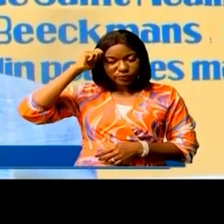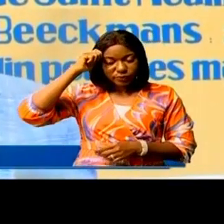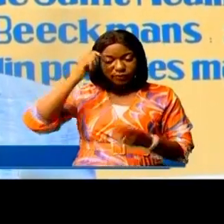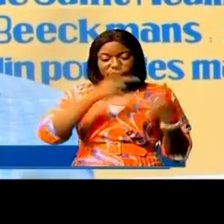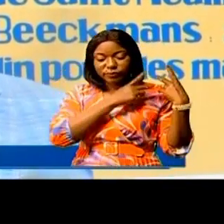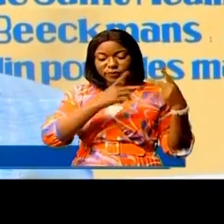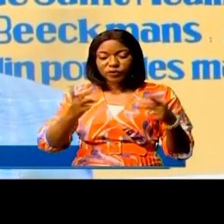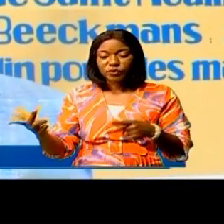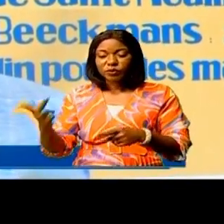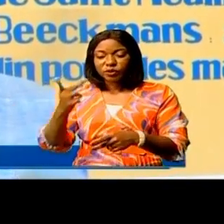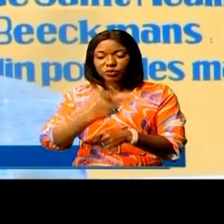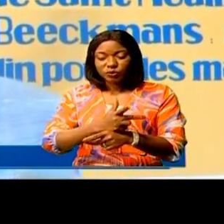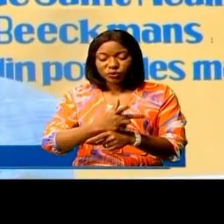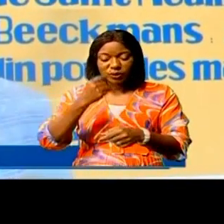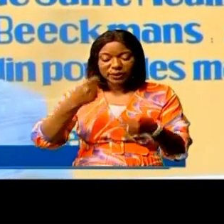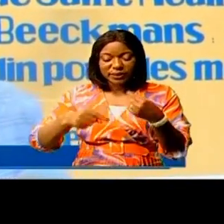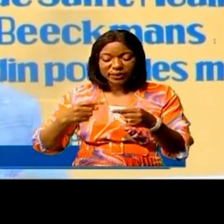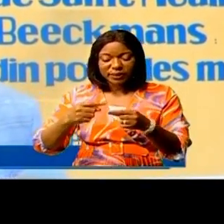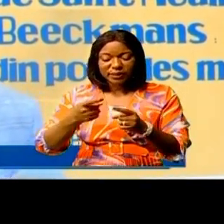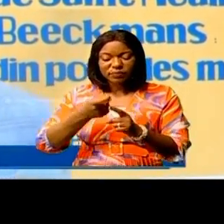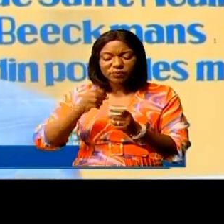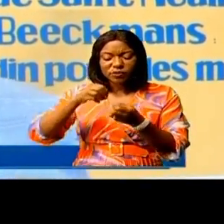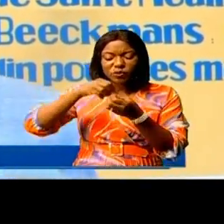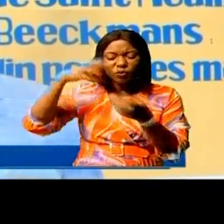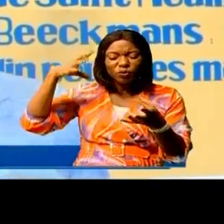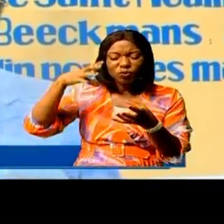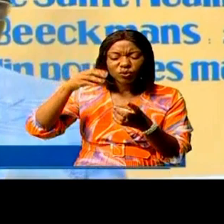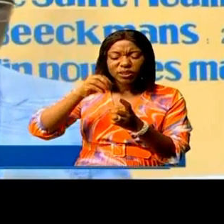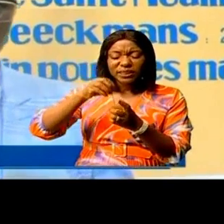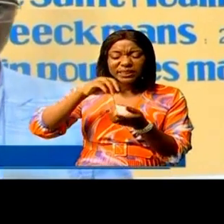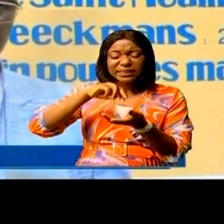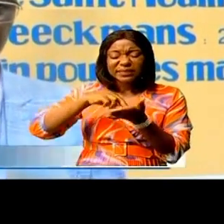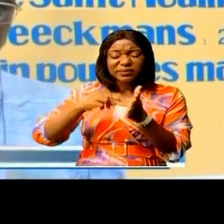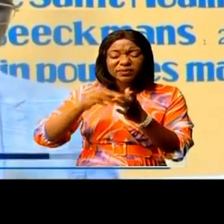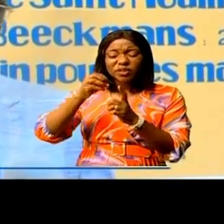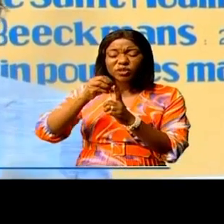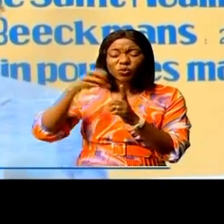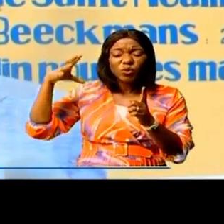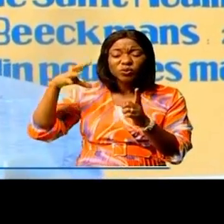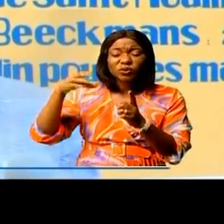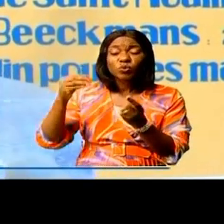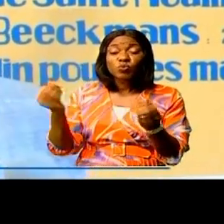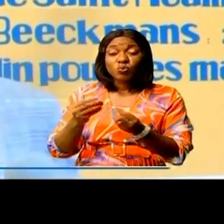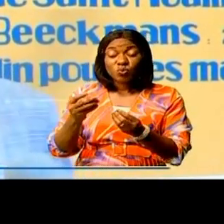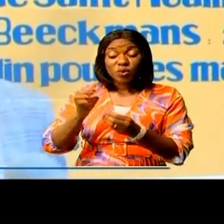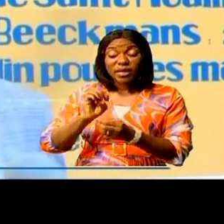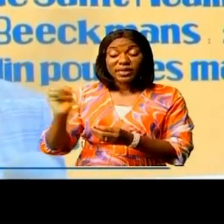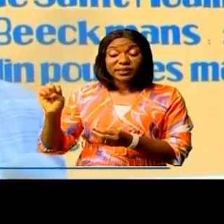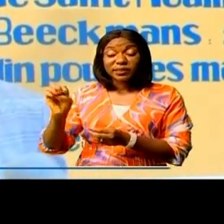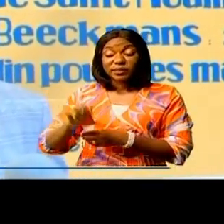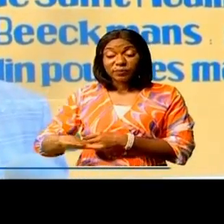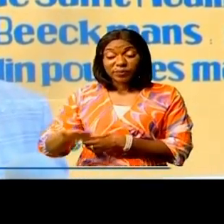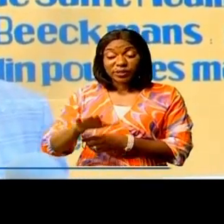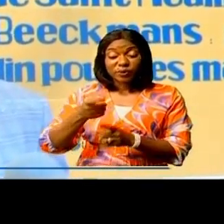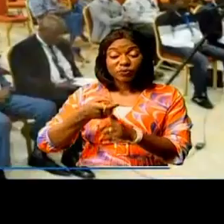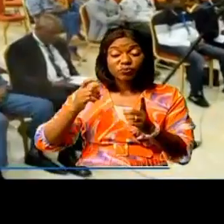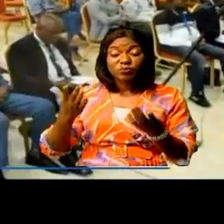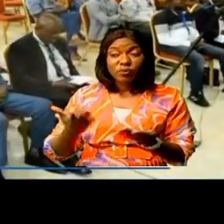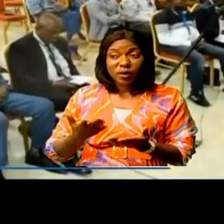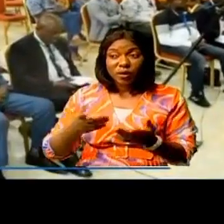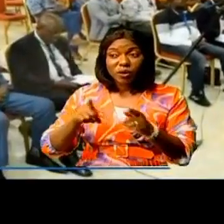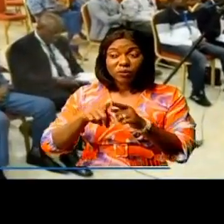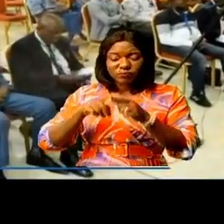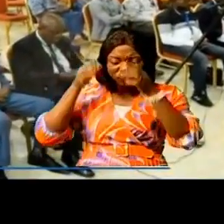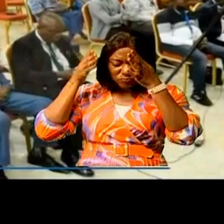avons donc discuté des causes de ces conflits récurrents à l'est du pays et surtout focaliser notre